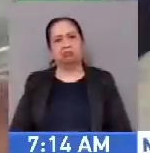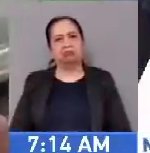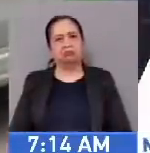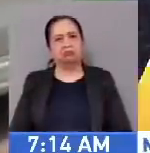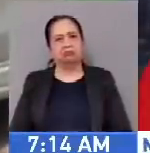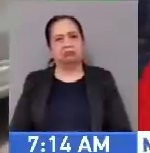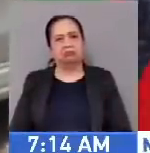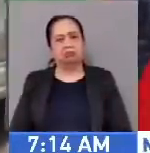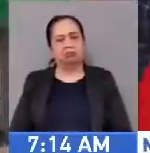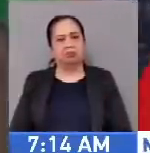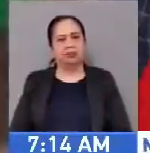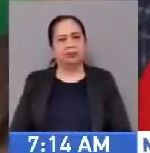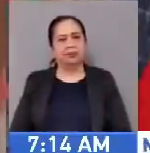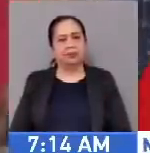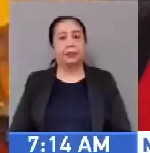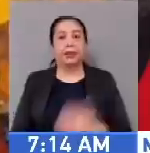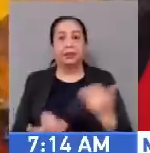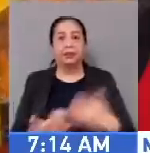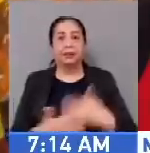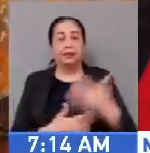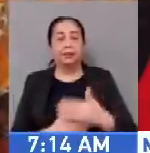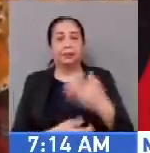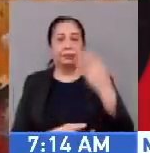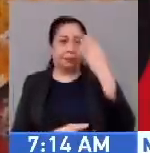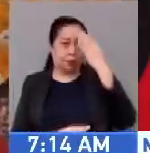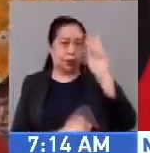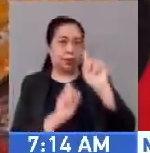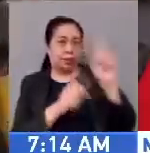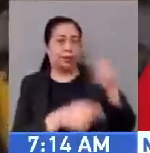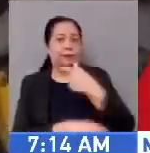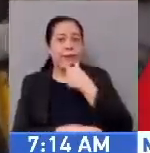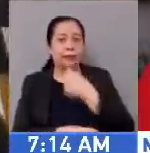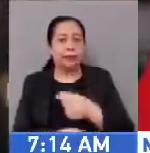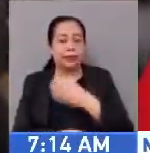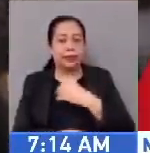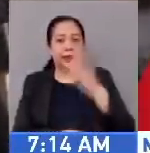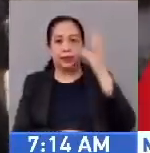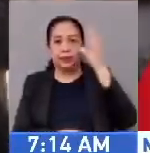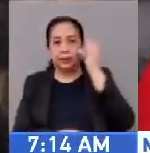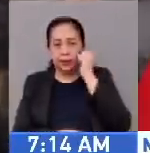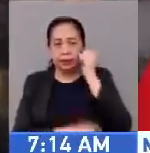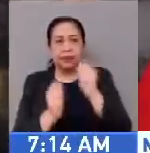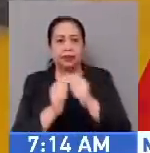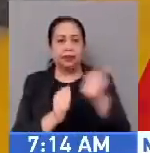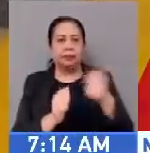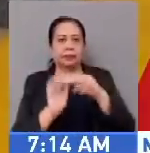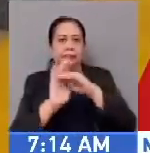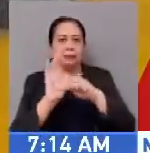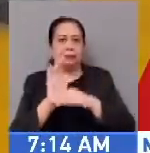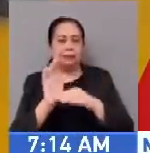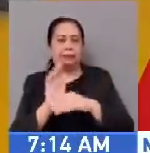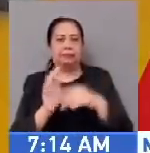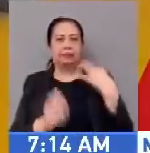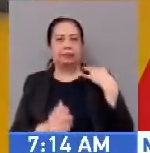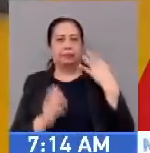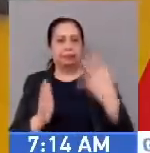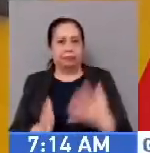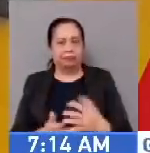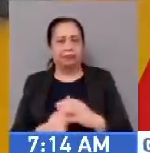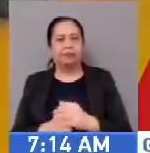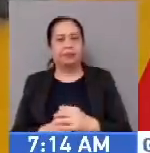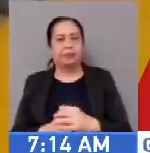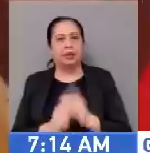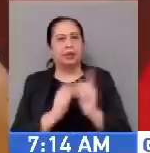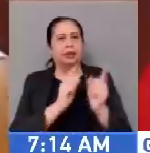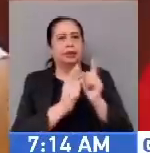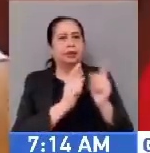Nasa Bulacan naman, sina Faisal Mangundato at Carlos Serapio kasama ang ilan sa kanilang senatorial candidates. Nakipag-usap sila sa mga